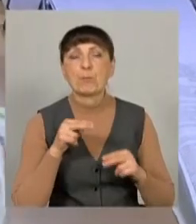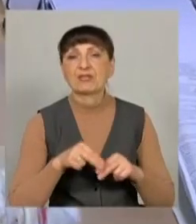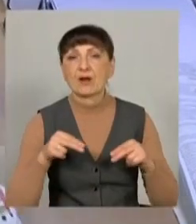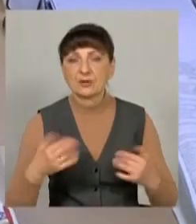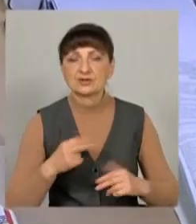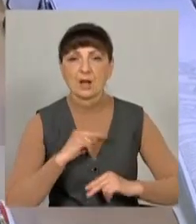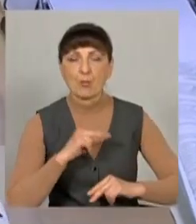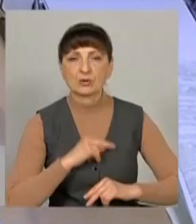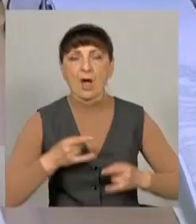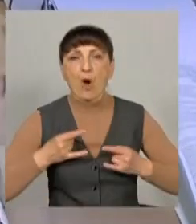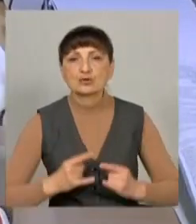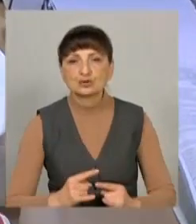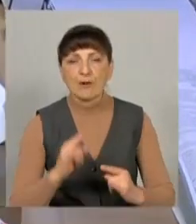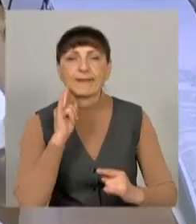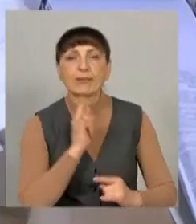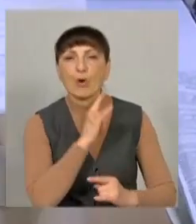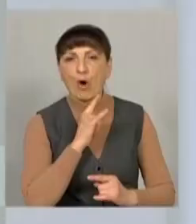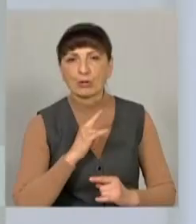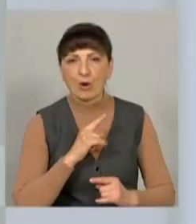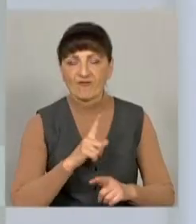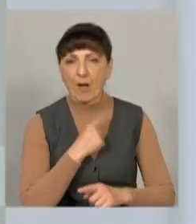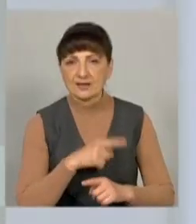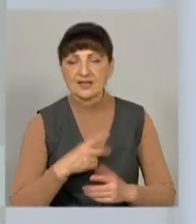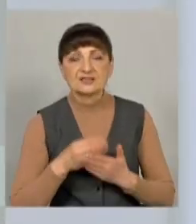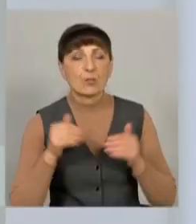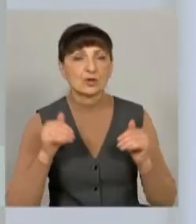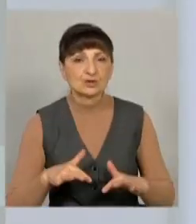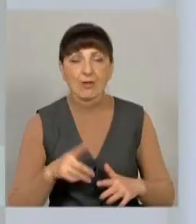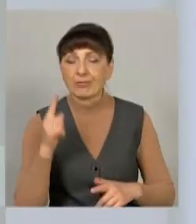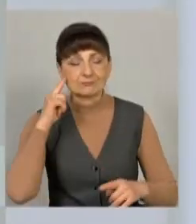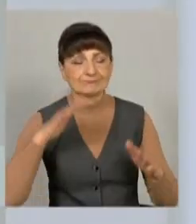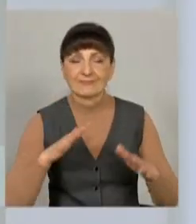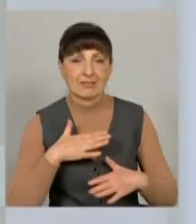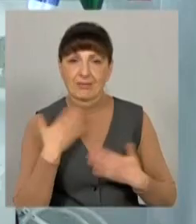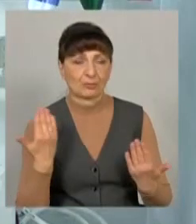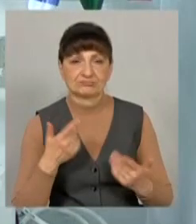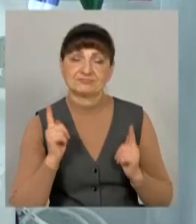работает акушером-гинекологом в областном перинатальном центре. О своем решении ни капли не жалеет.